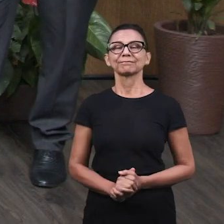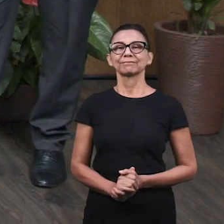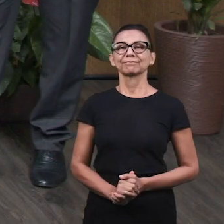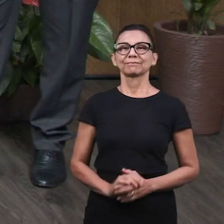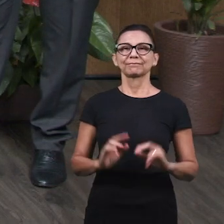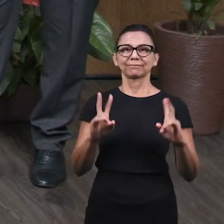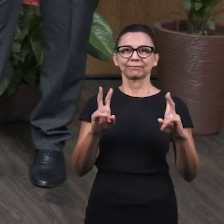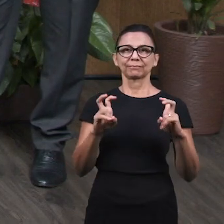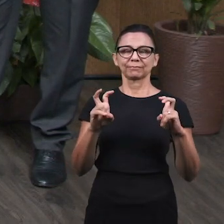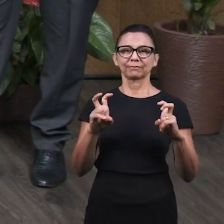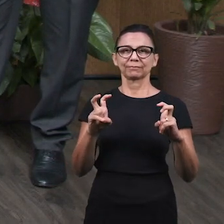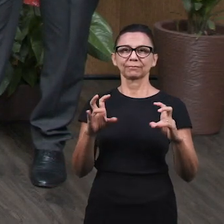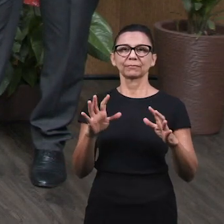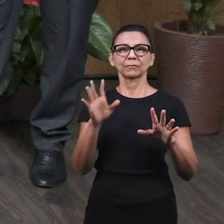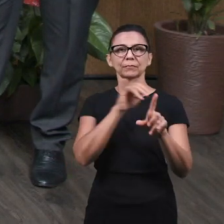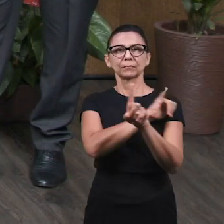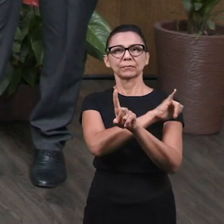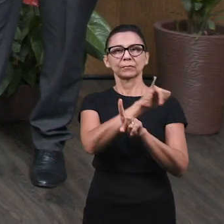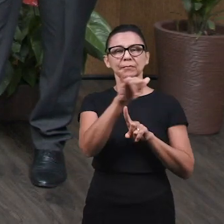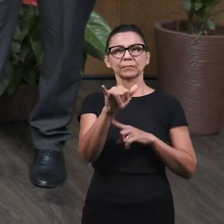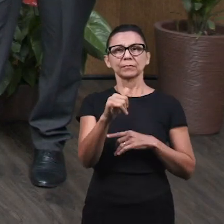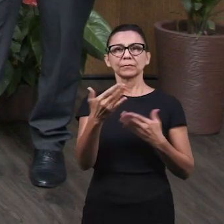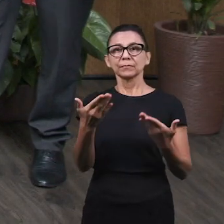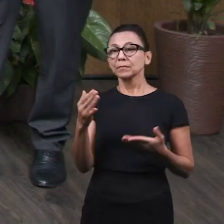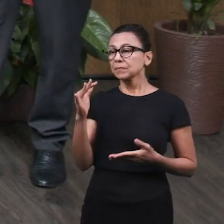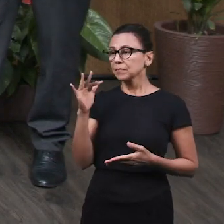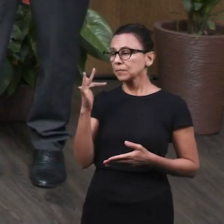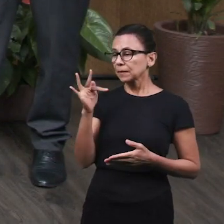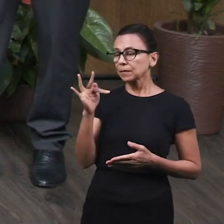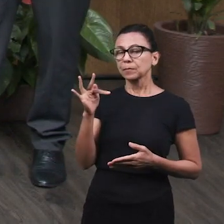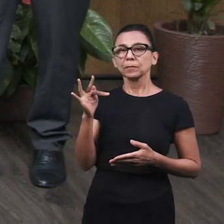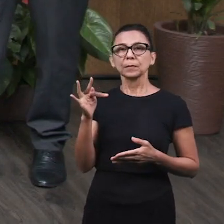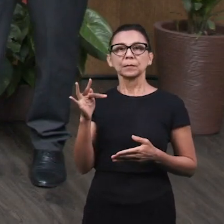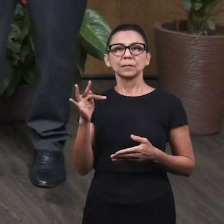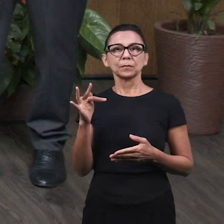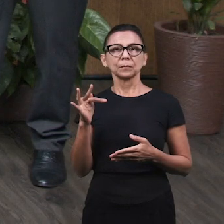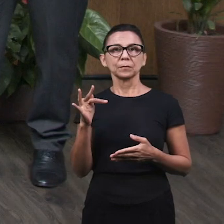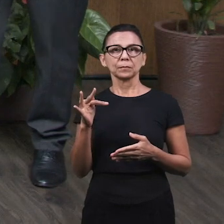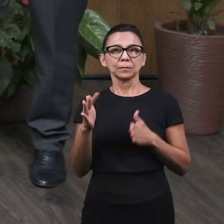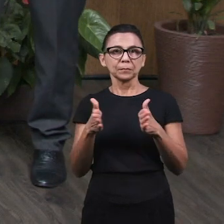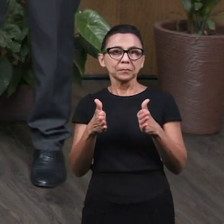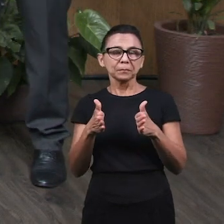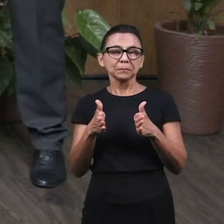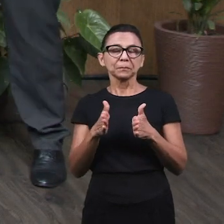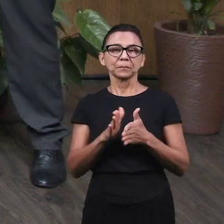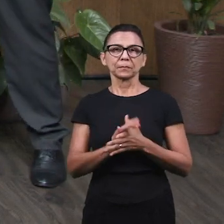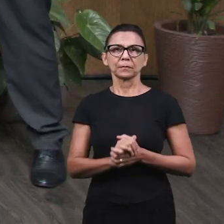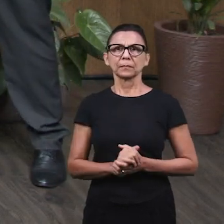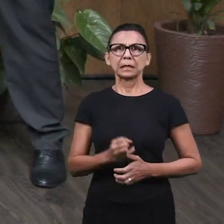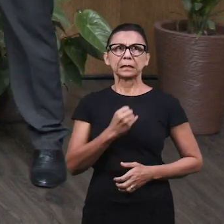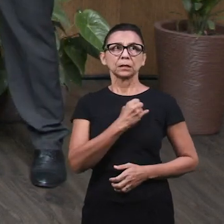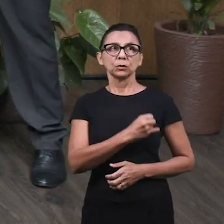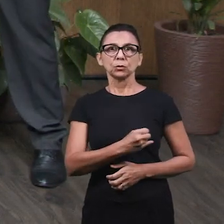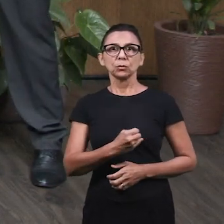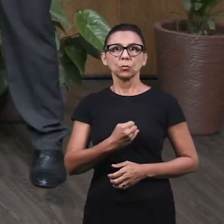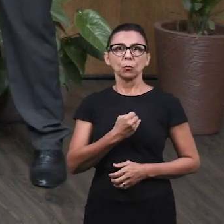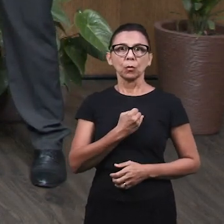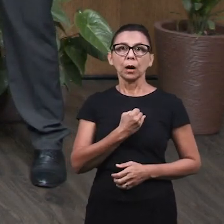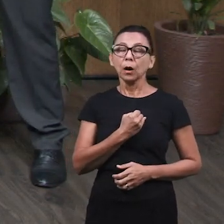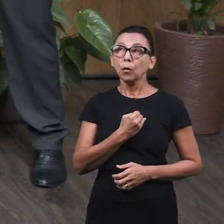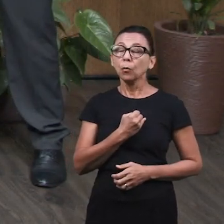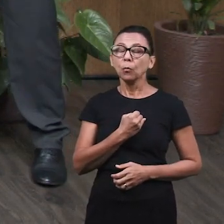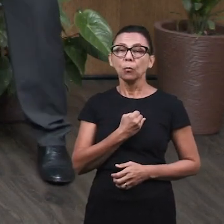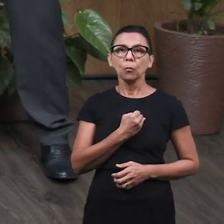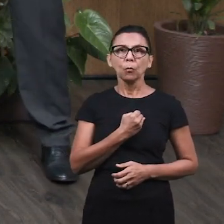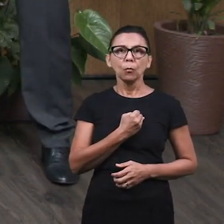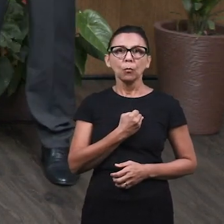l'expression prophétique « tendu bientôt ». Quand Jean a entendu cette voix